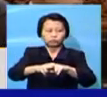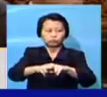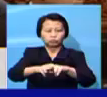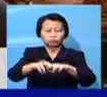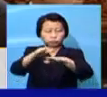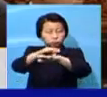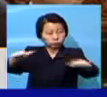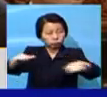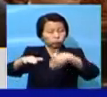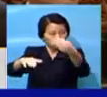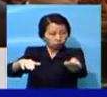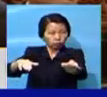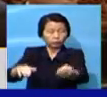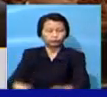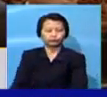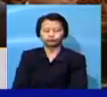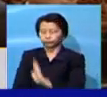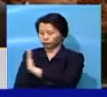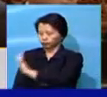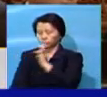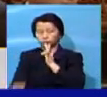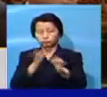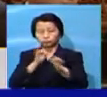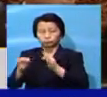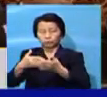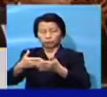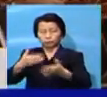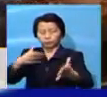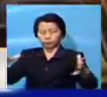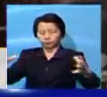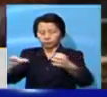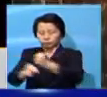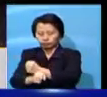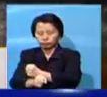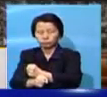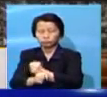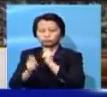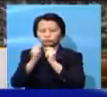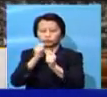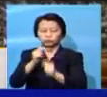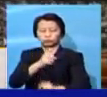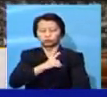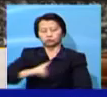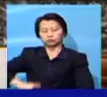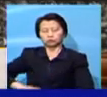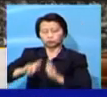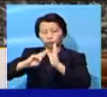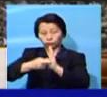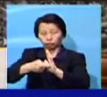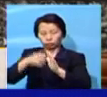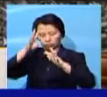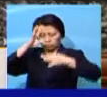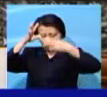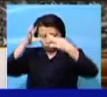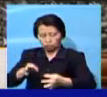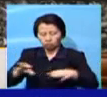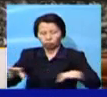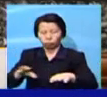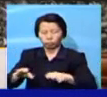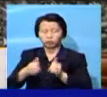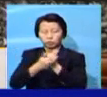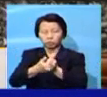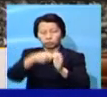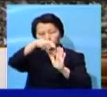galeri beliau menjelaskan perkara itu sebelum sesi penggulungan usul titah diraja bermula keputusan dibuat mengikut